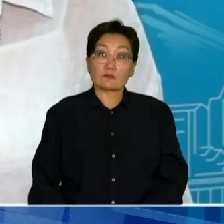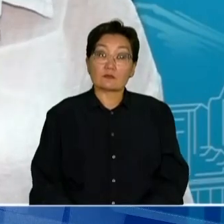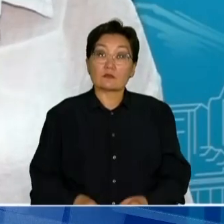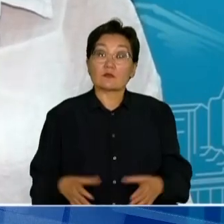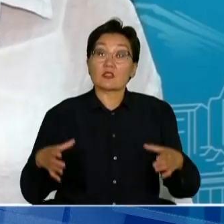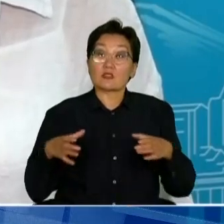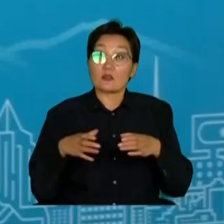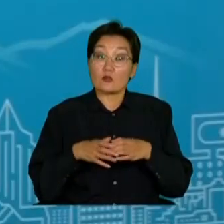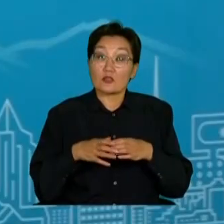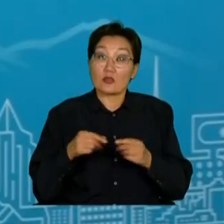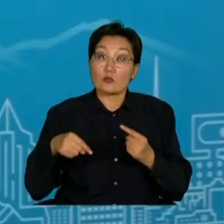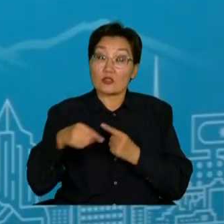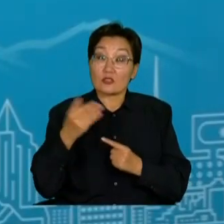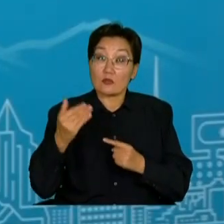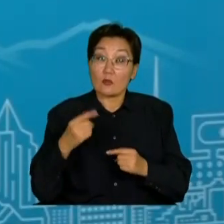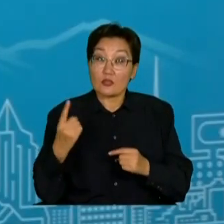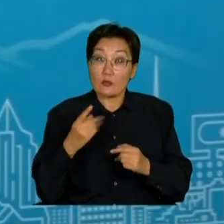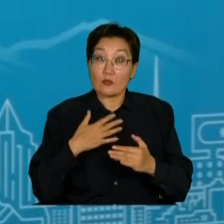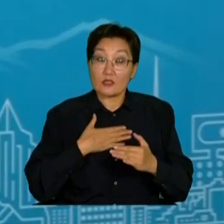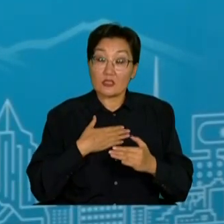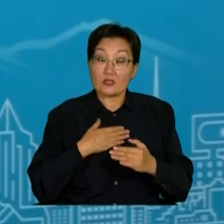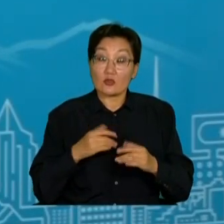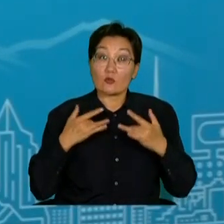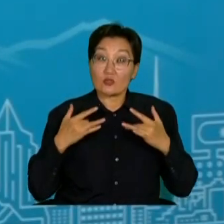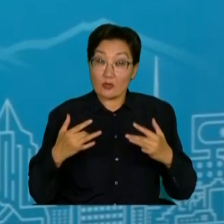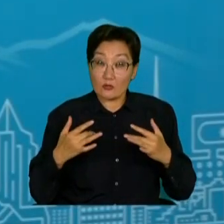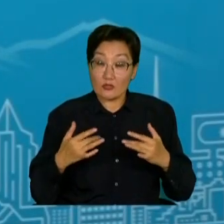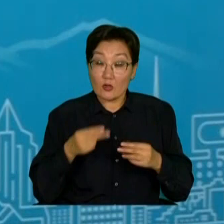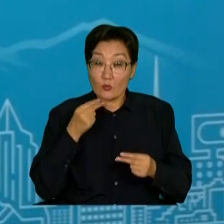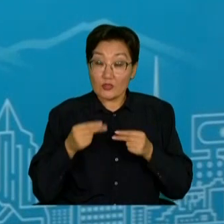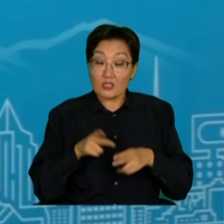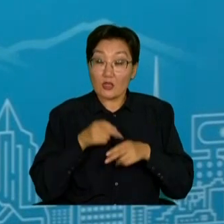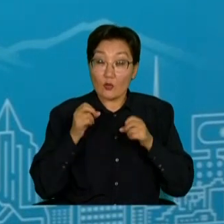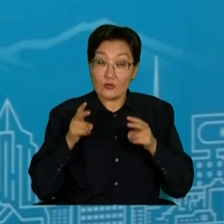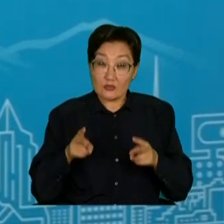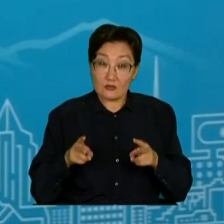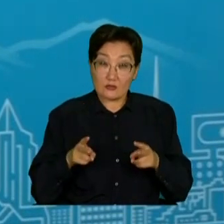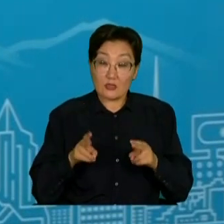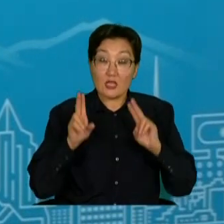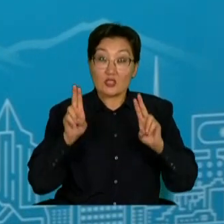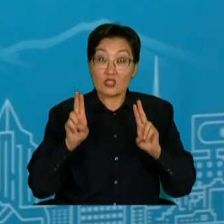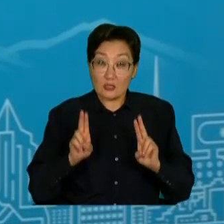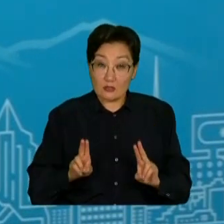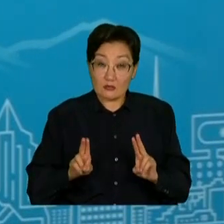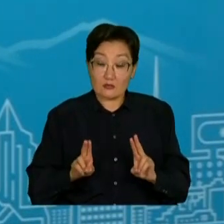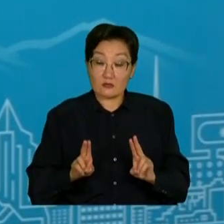Мердігерлерге келетін болсақ, әрине ең бірінші біздің талап ол тағам қауіпсіздік